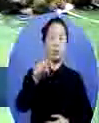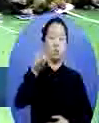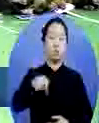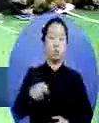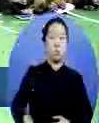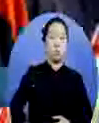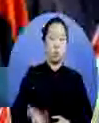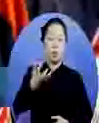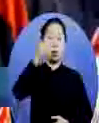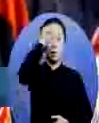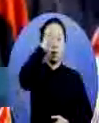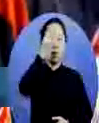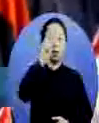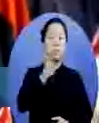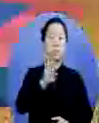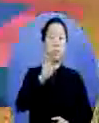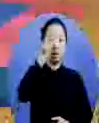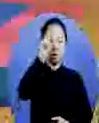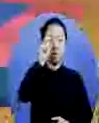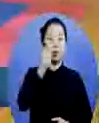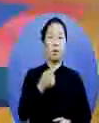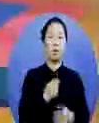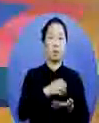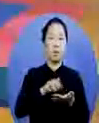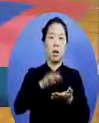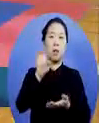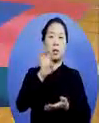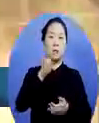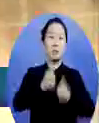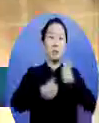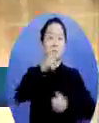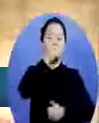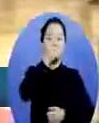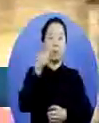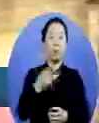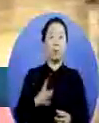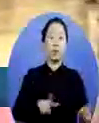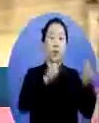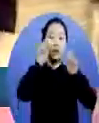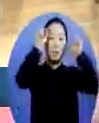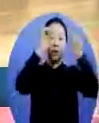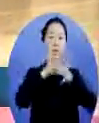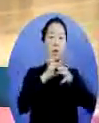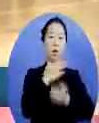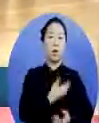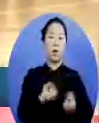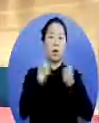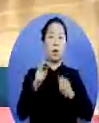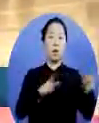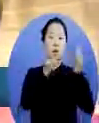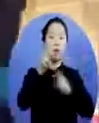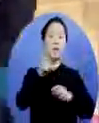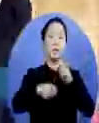테니스 게이트볼 축구 배드민턴 등 30개 종목 별로 경기를 치르고 생활체육을 통한 건강한 생활